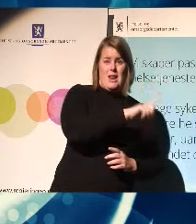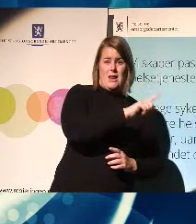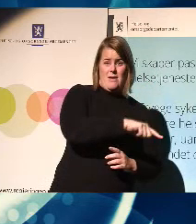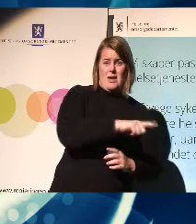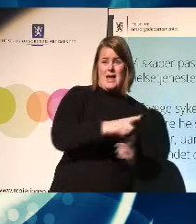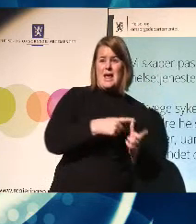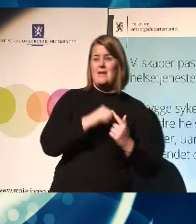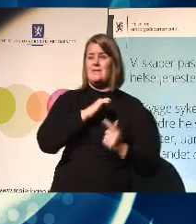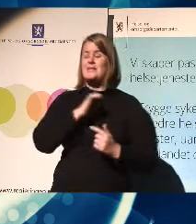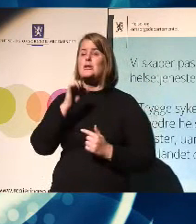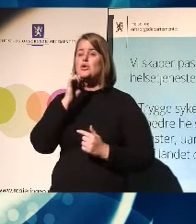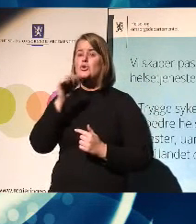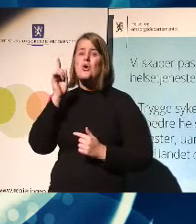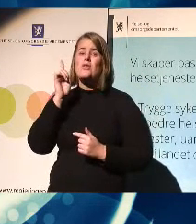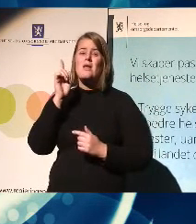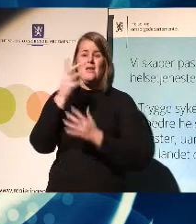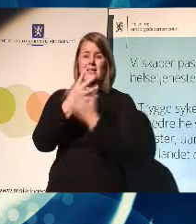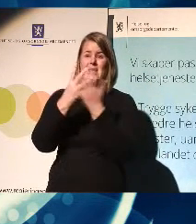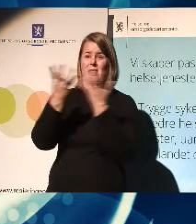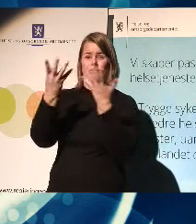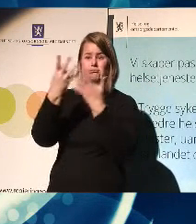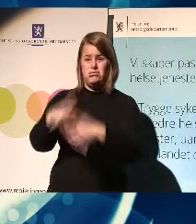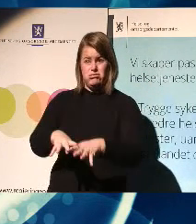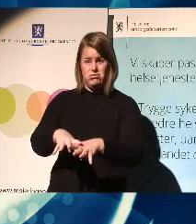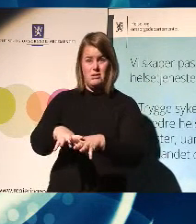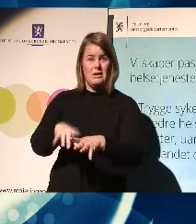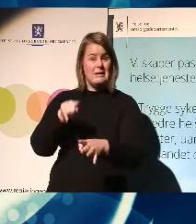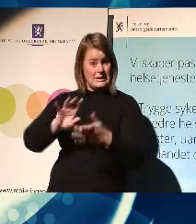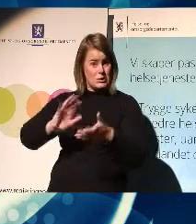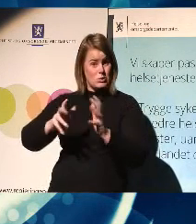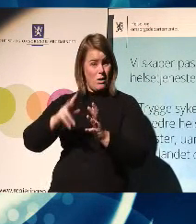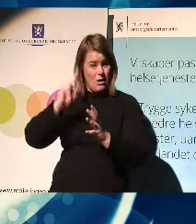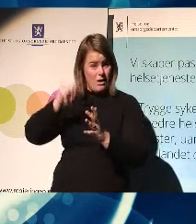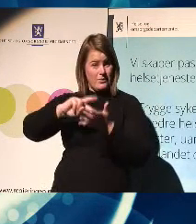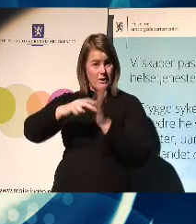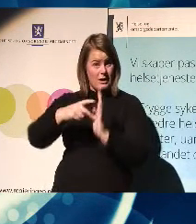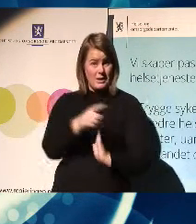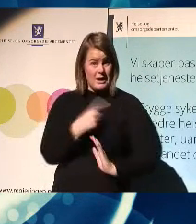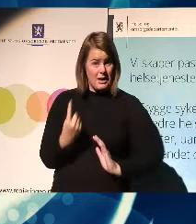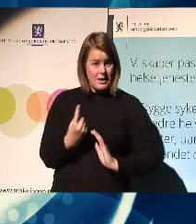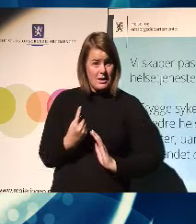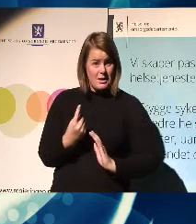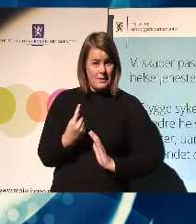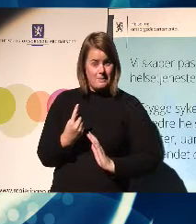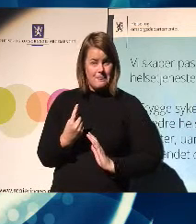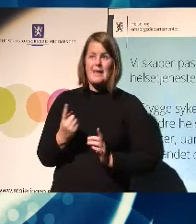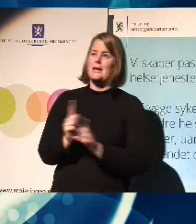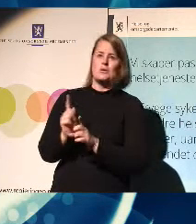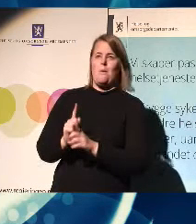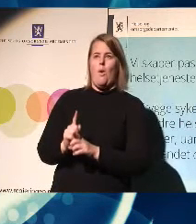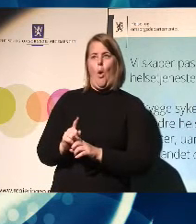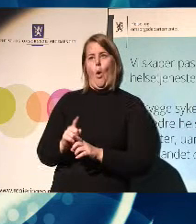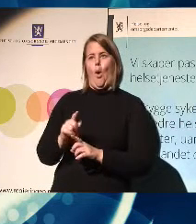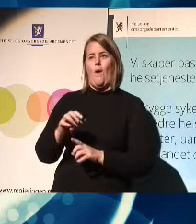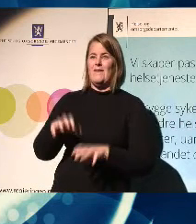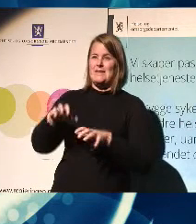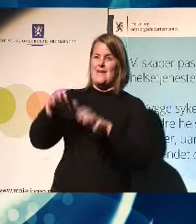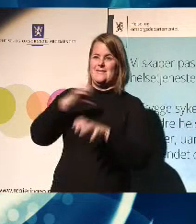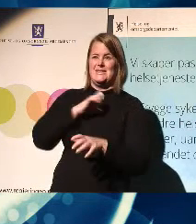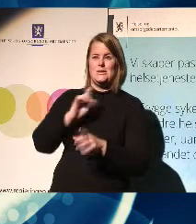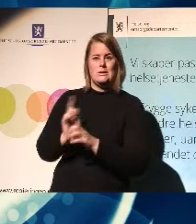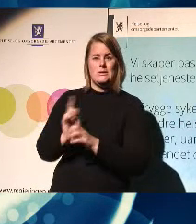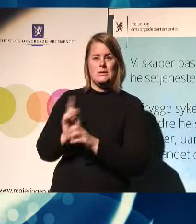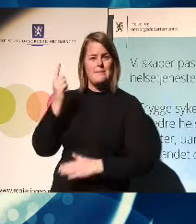vi å håndtere den situasjonen? Så jeg har oppfordret litt til å tenke det scenariet, ikke som et verstefallsscenarie, men også som et